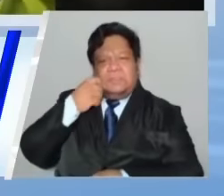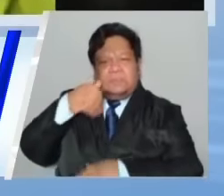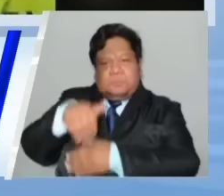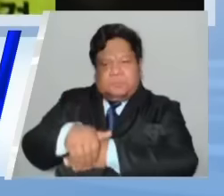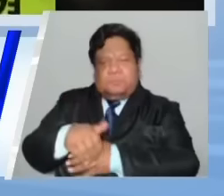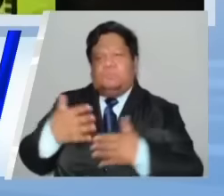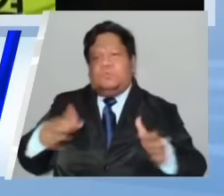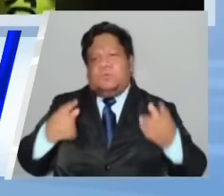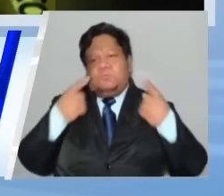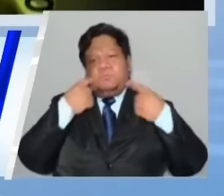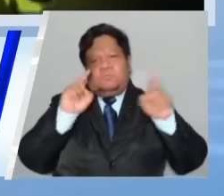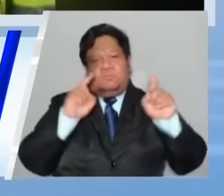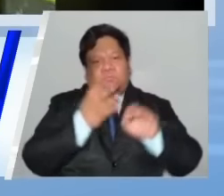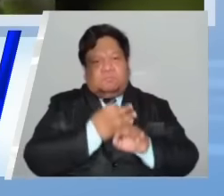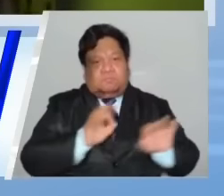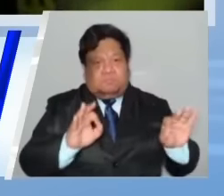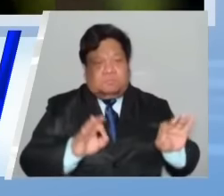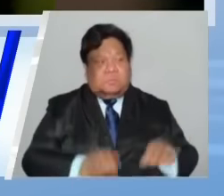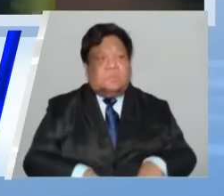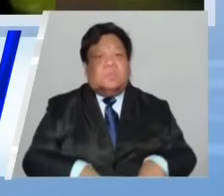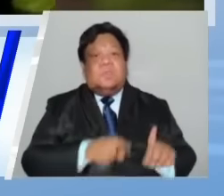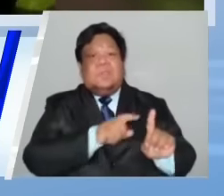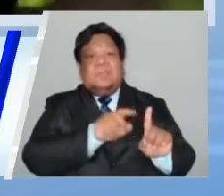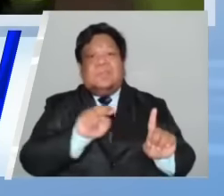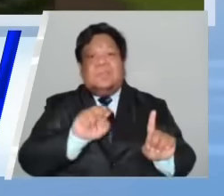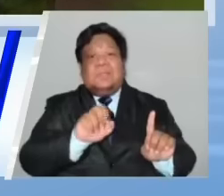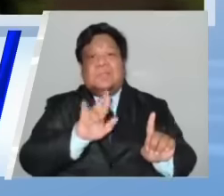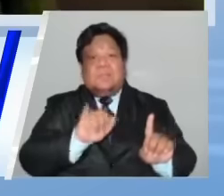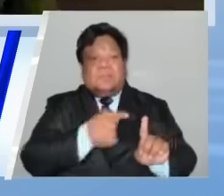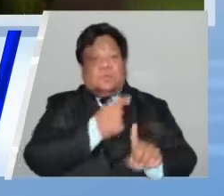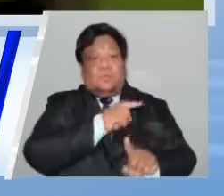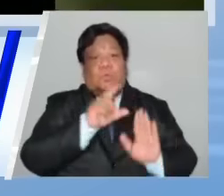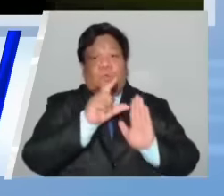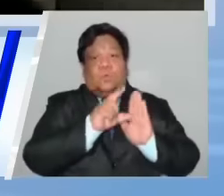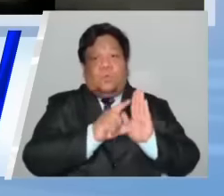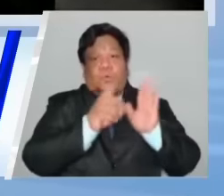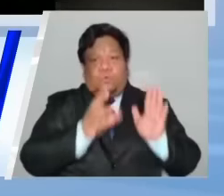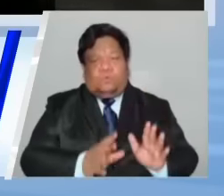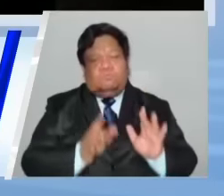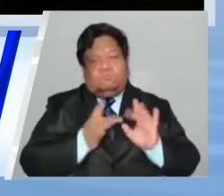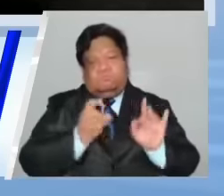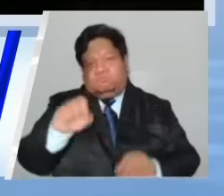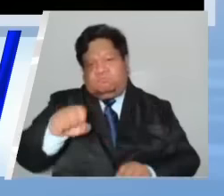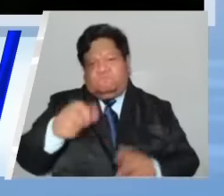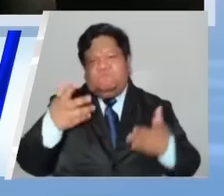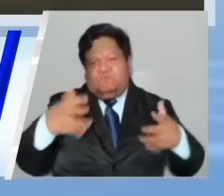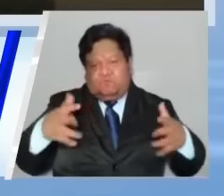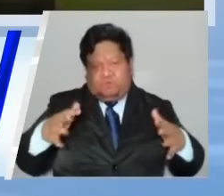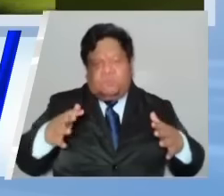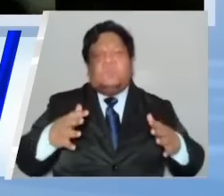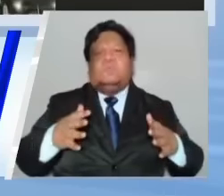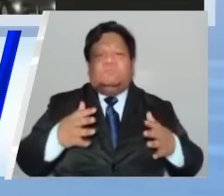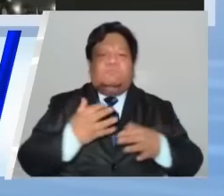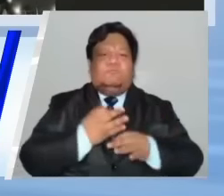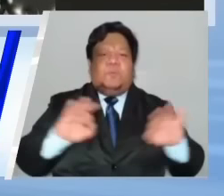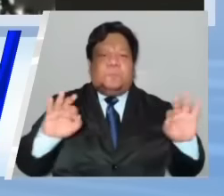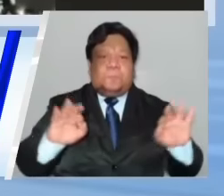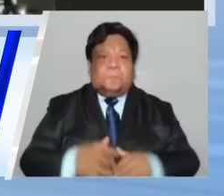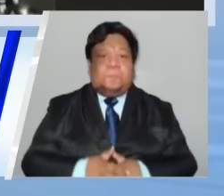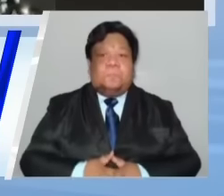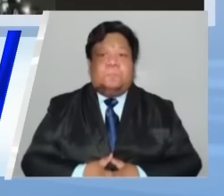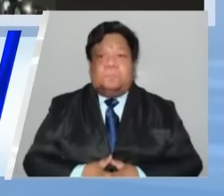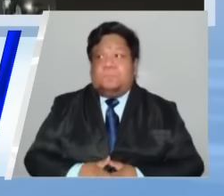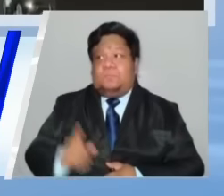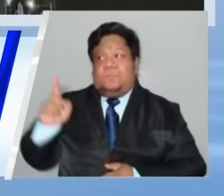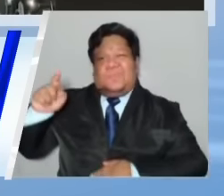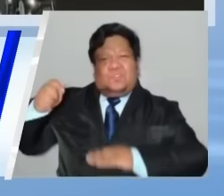rin ng abogado ni Nery na nakalabas na siya ng ospital. Sa bisa ng utos ni Acting Presiding Judge Ronald Augustan, ipinabasura